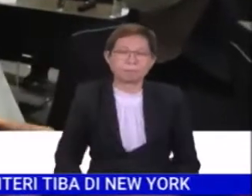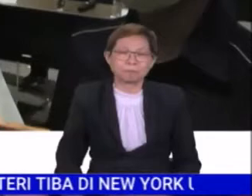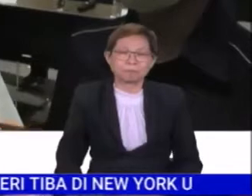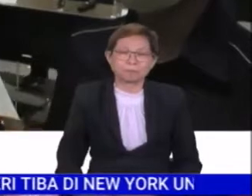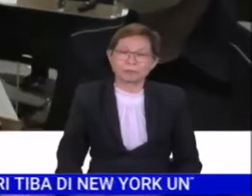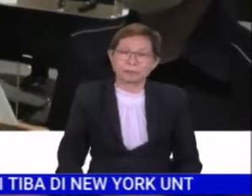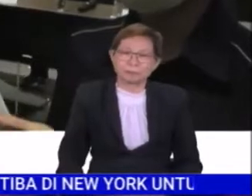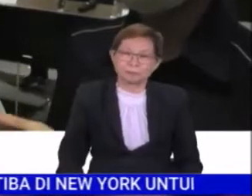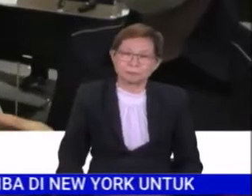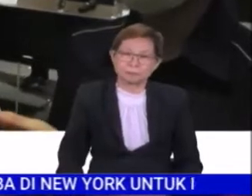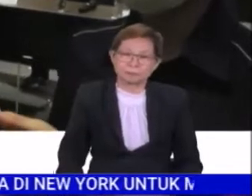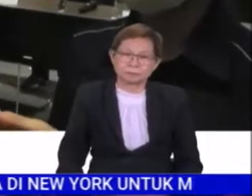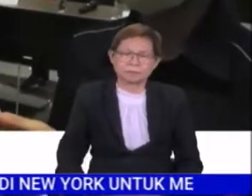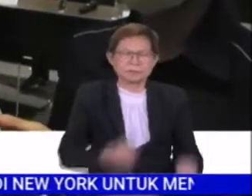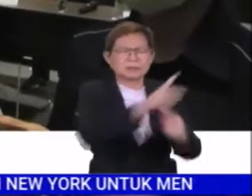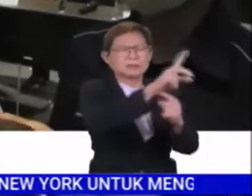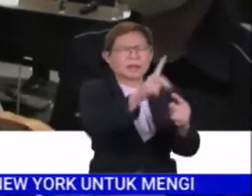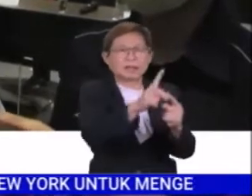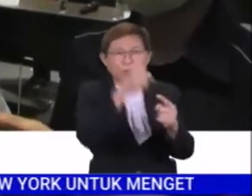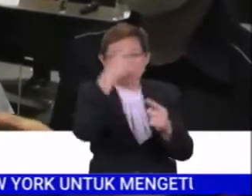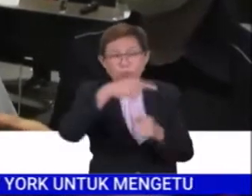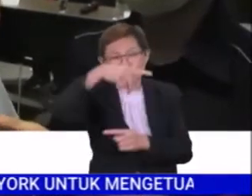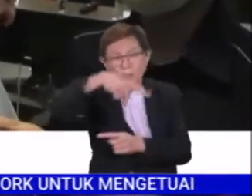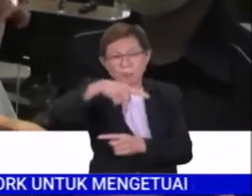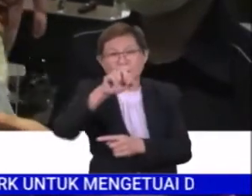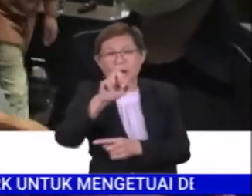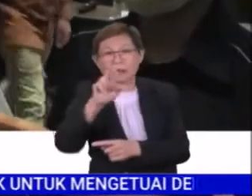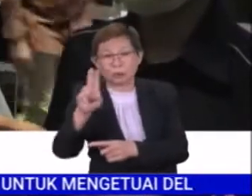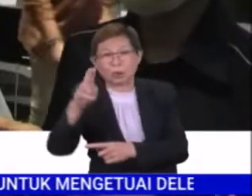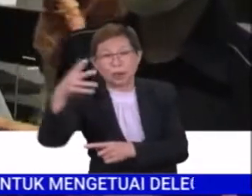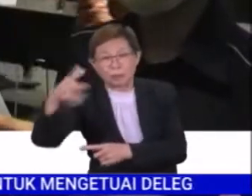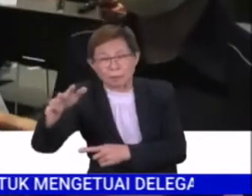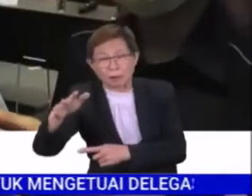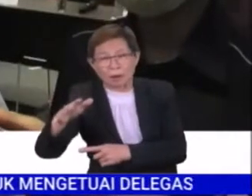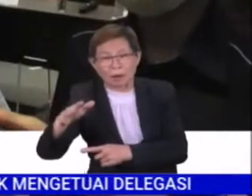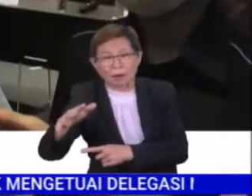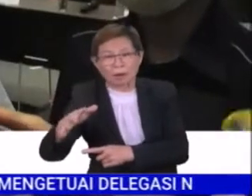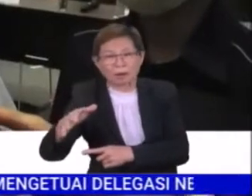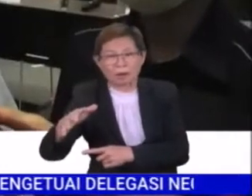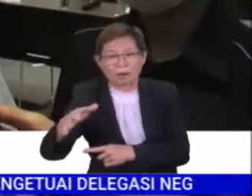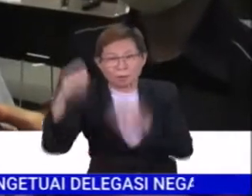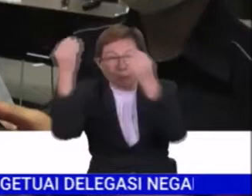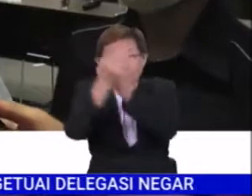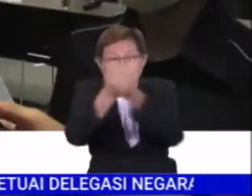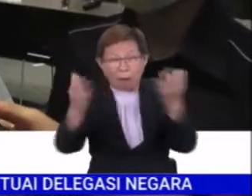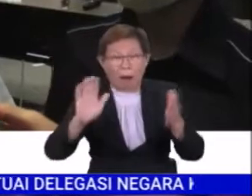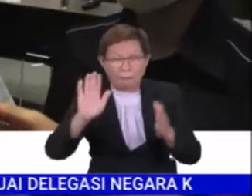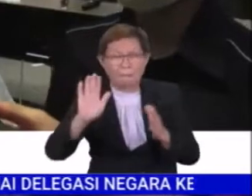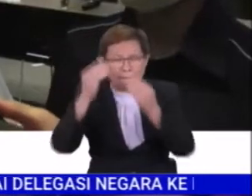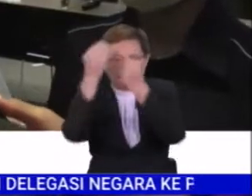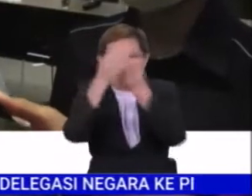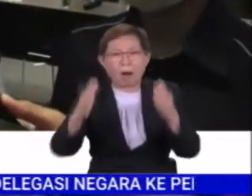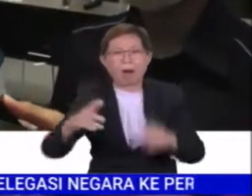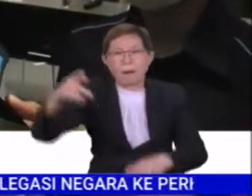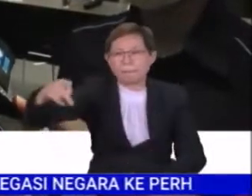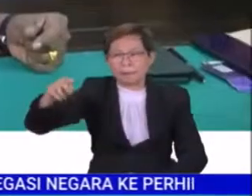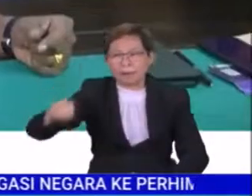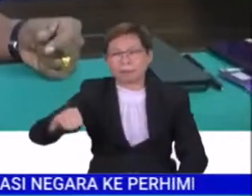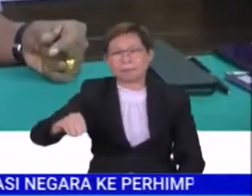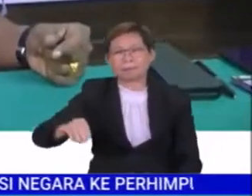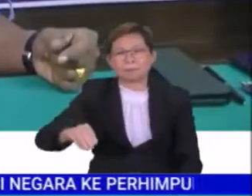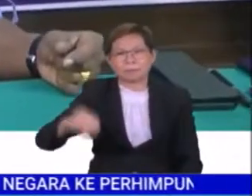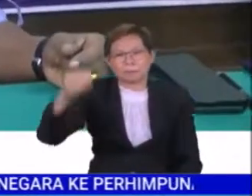rasa tarikh untuk bulan raya hanya dapat diketahui selepas Perdana Menteri buat pusat.